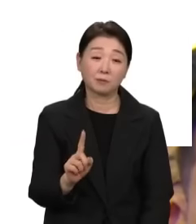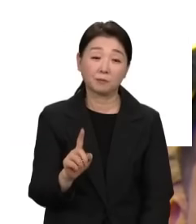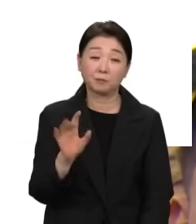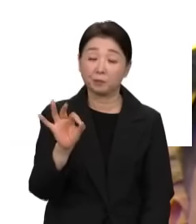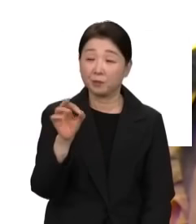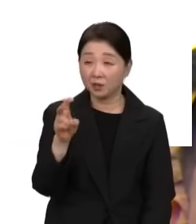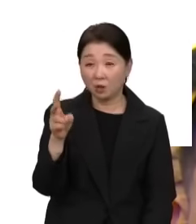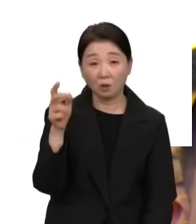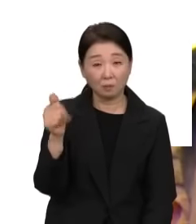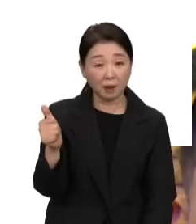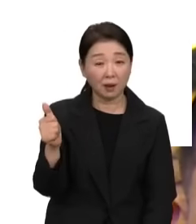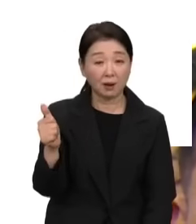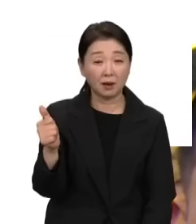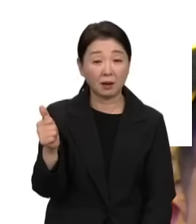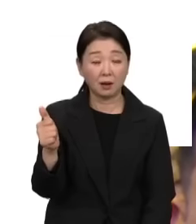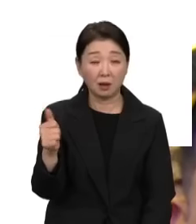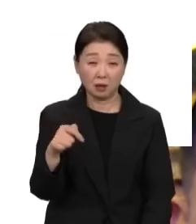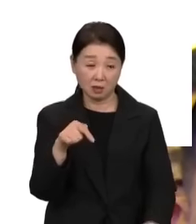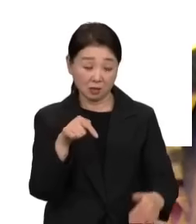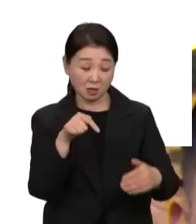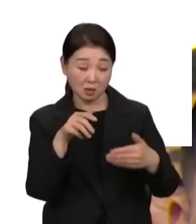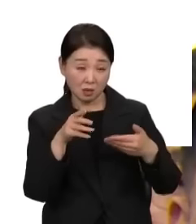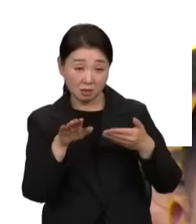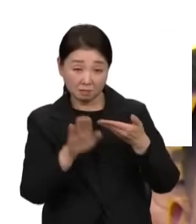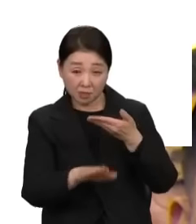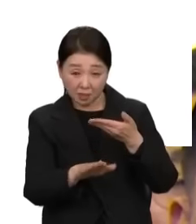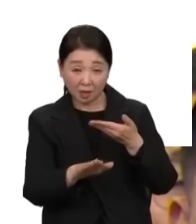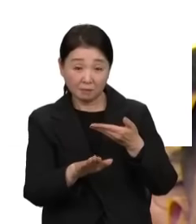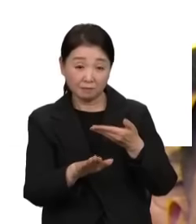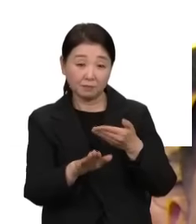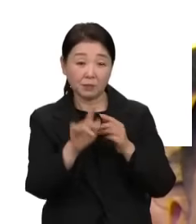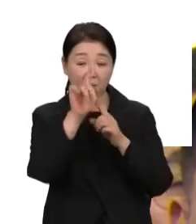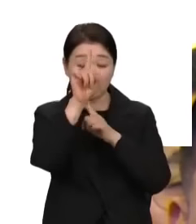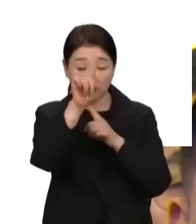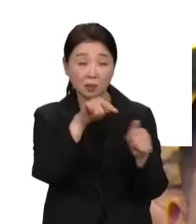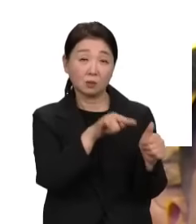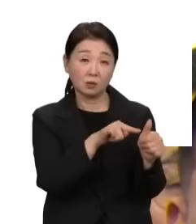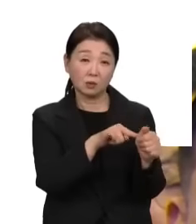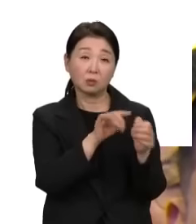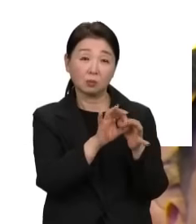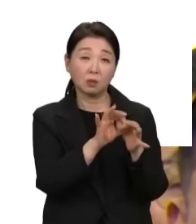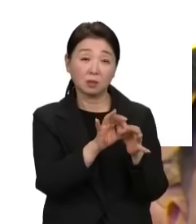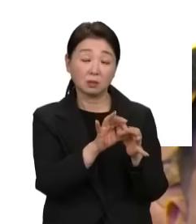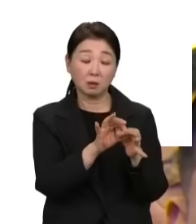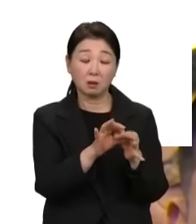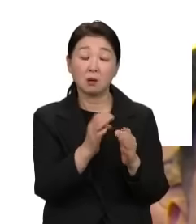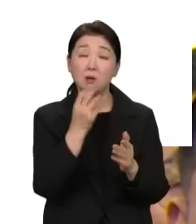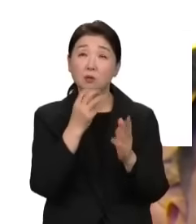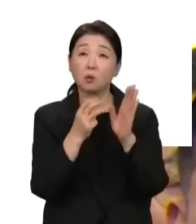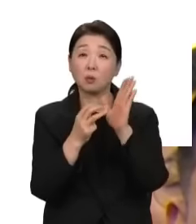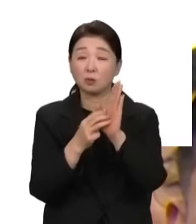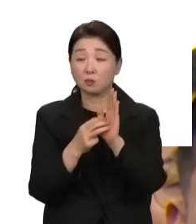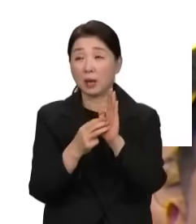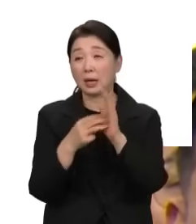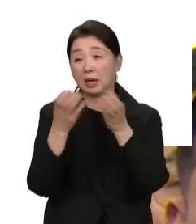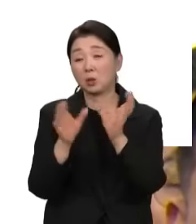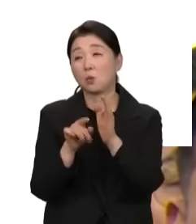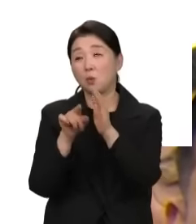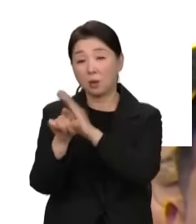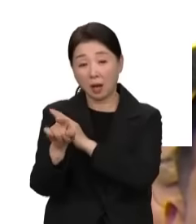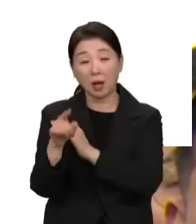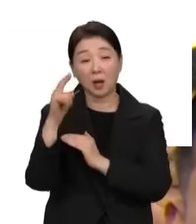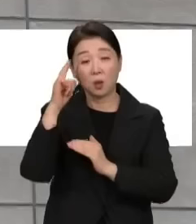사령관이 어 밑에 있는 이실장 통해서 어 직접 수방사 가서 어 비온